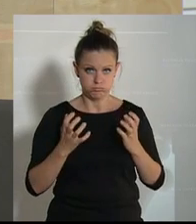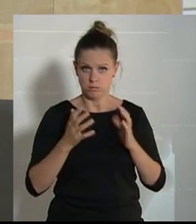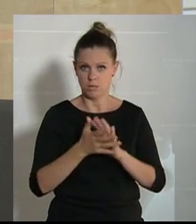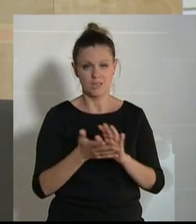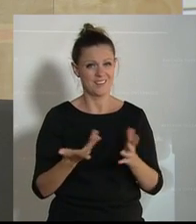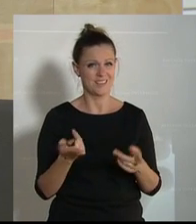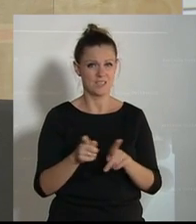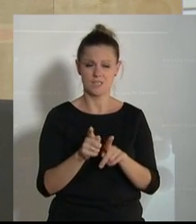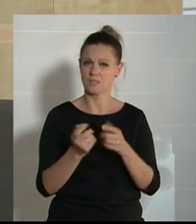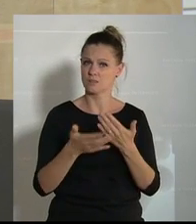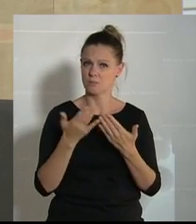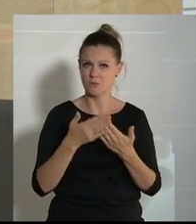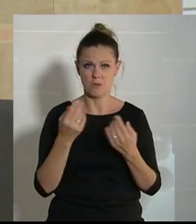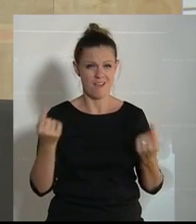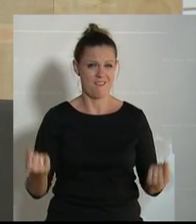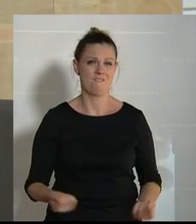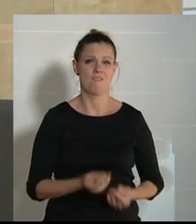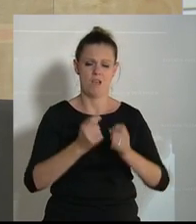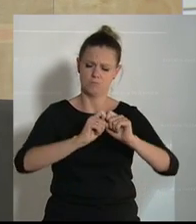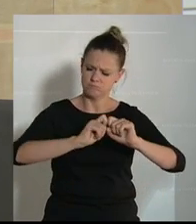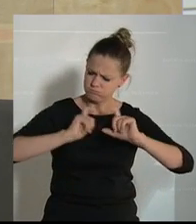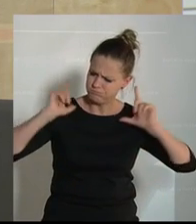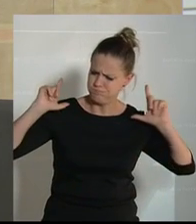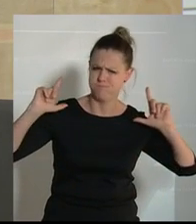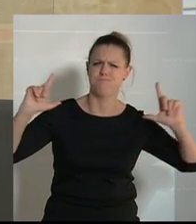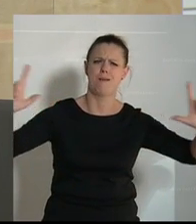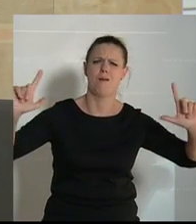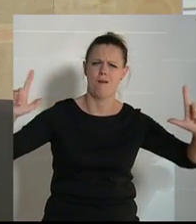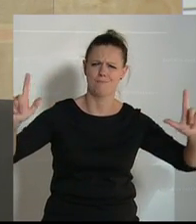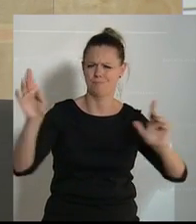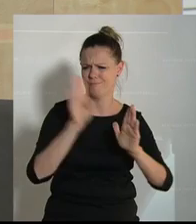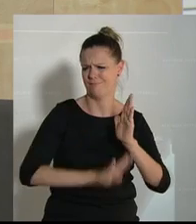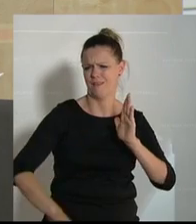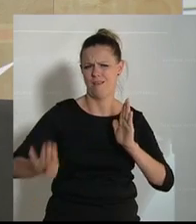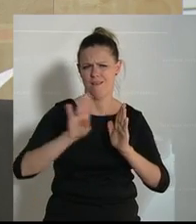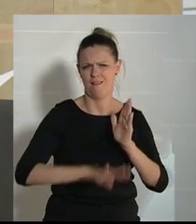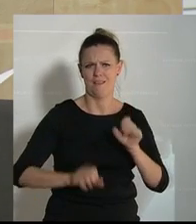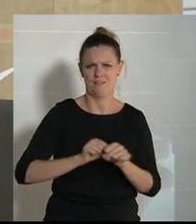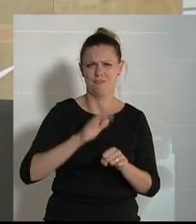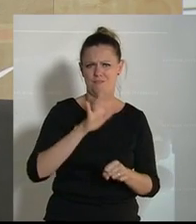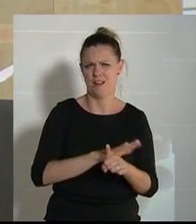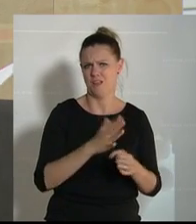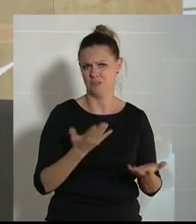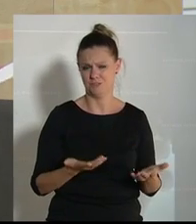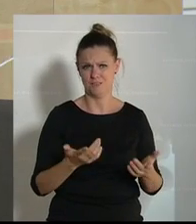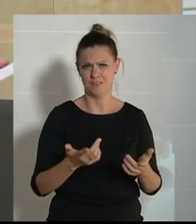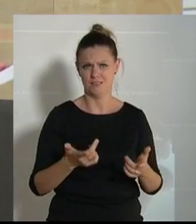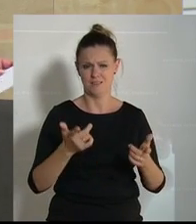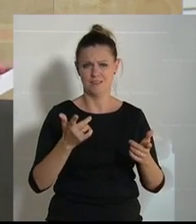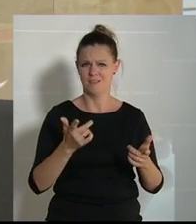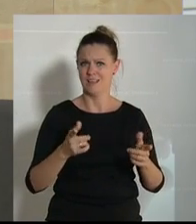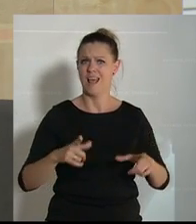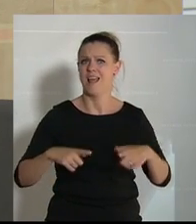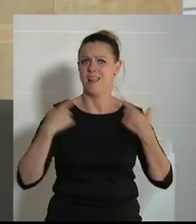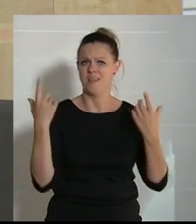Schalten der großen ganzseitigen Werbungen mit Billigstfleisch. Das Lebewesen sind kein